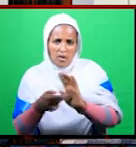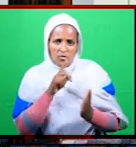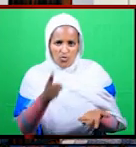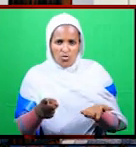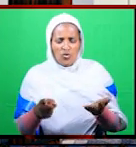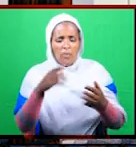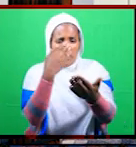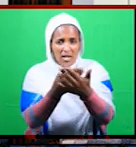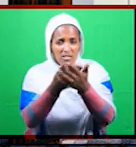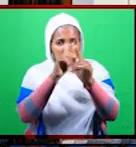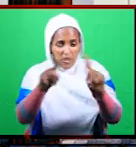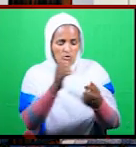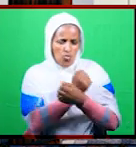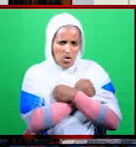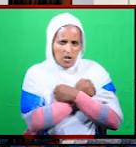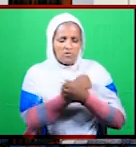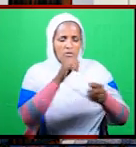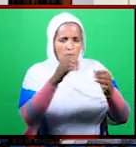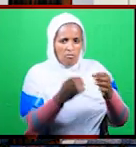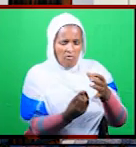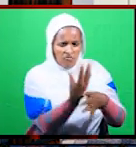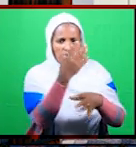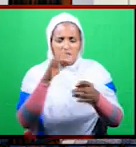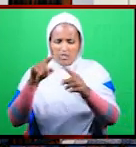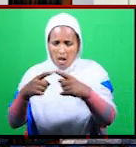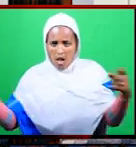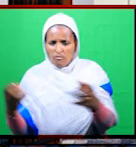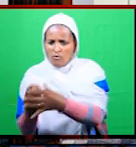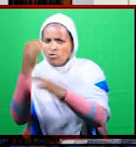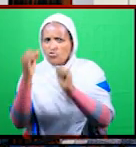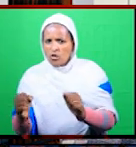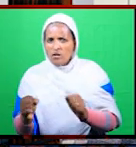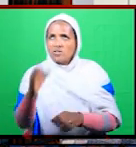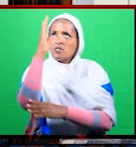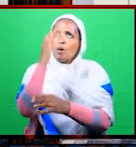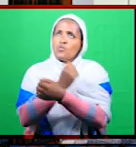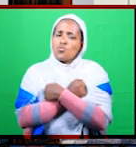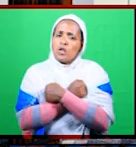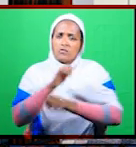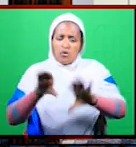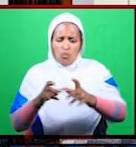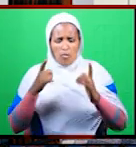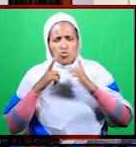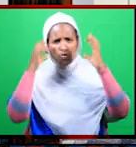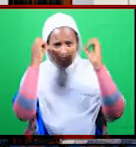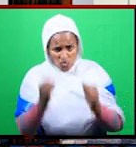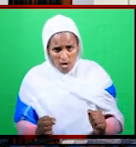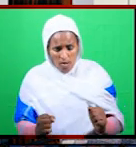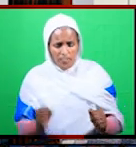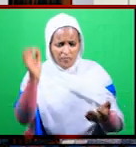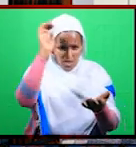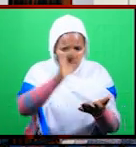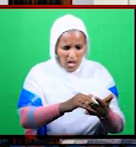ድርሻ የለውም። በገንዘብ ግን ወዳጅ ማፍራት ጠላት ማፍራትም ይቻላል። እግዚአብሔርን ወዳጅ አድርጎ መኖርም